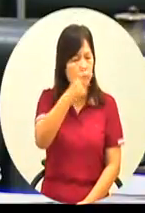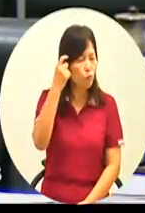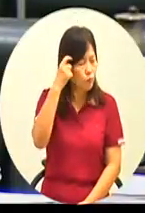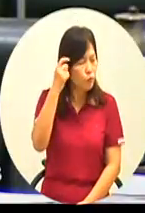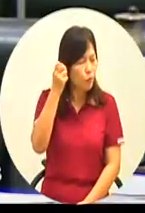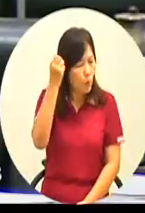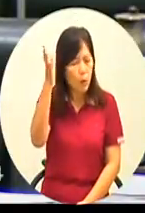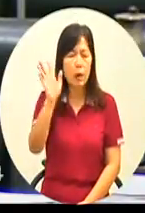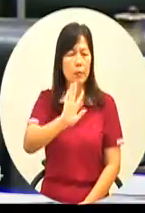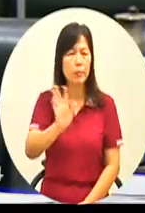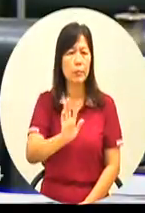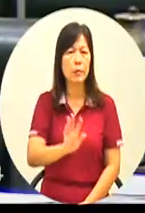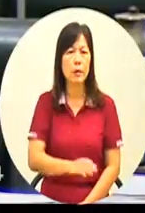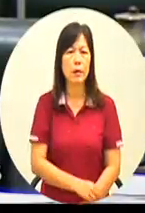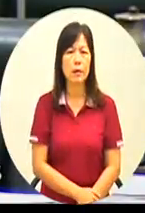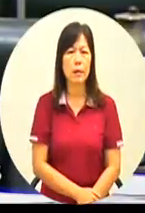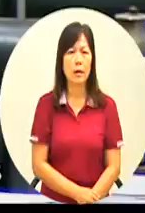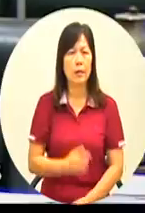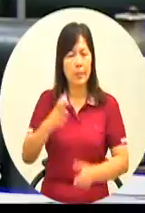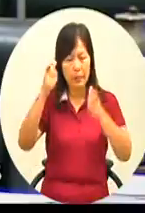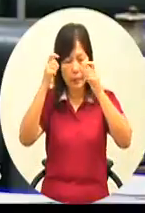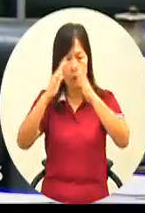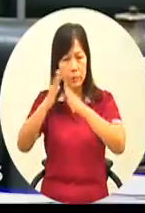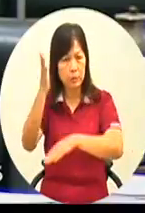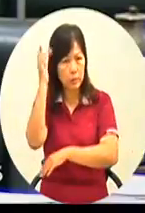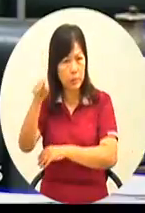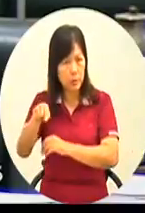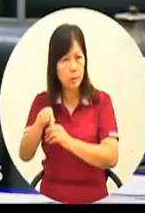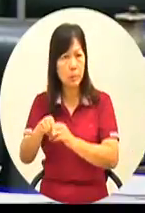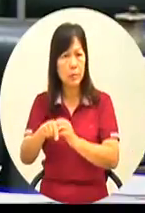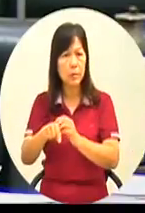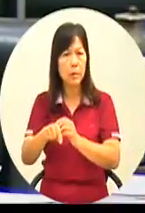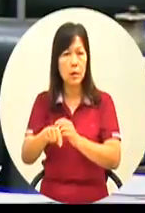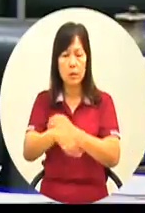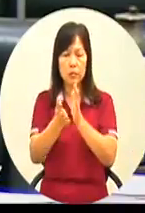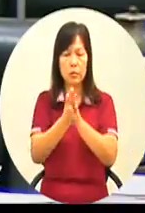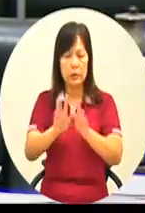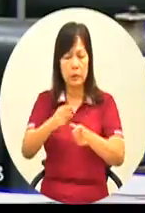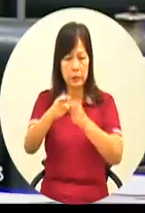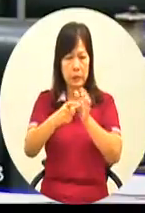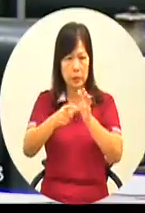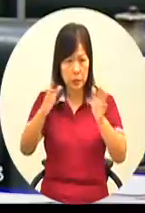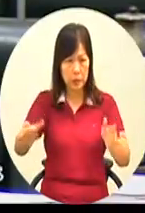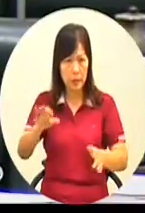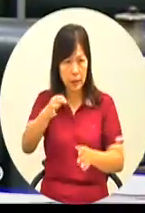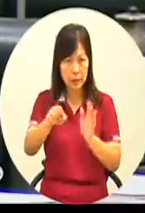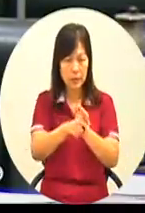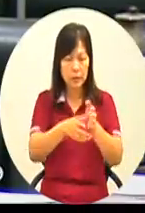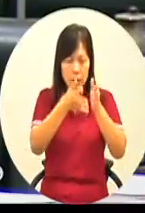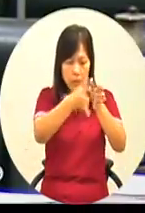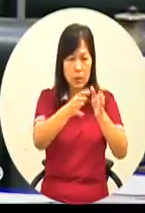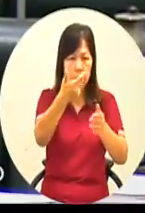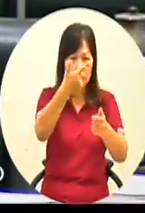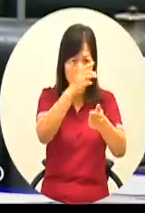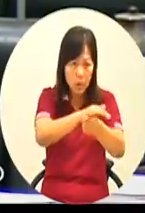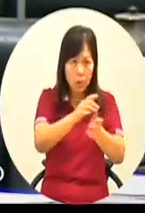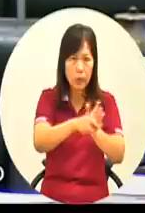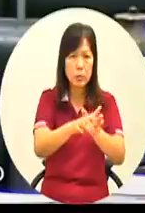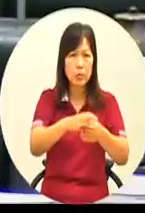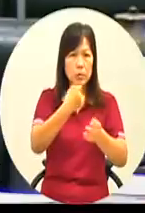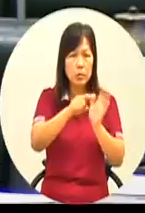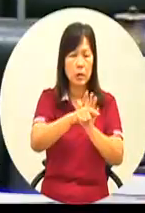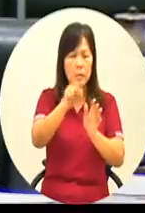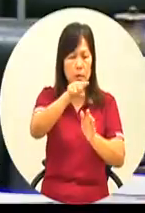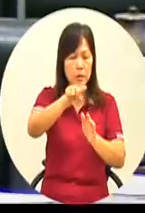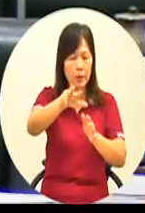委，我们高雄市政府光是今年的预算在六龟的砂石标售款就18000万收